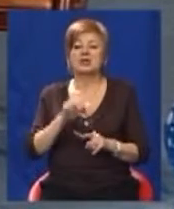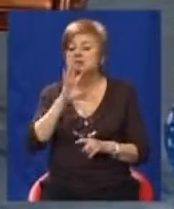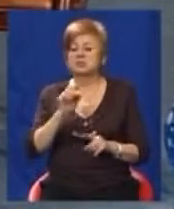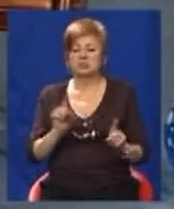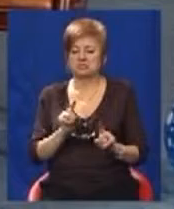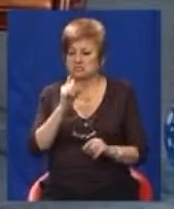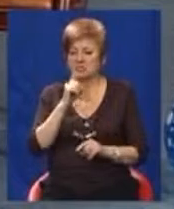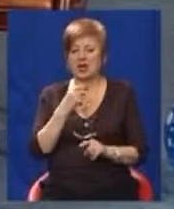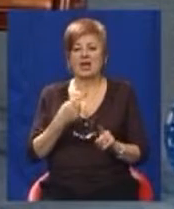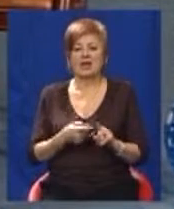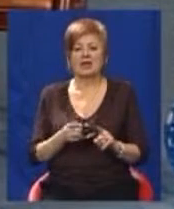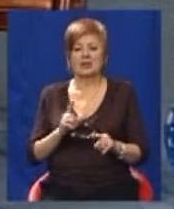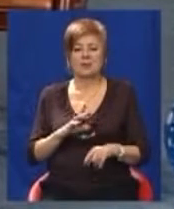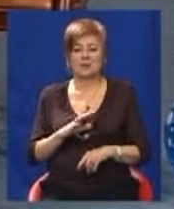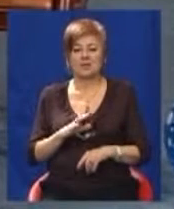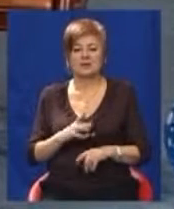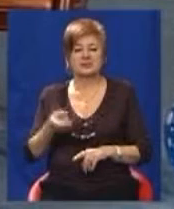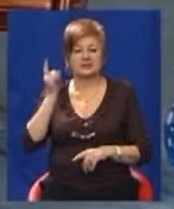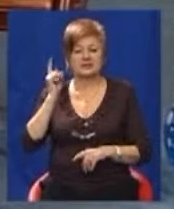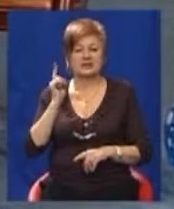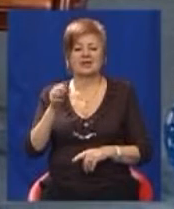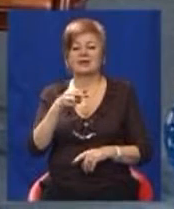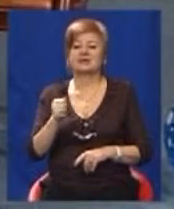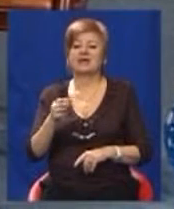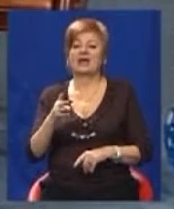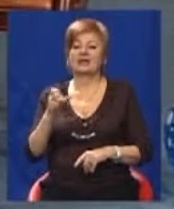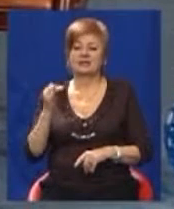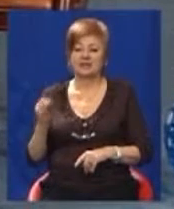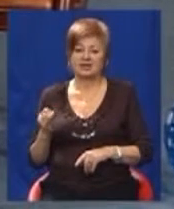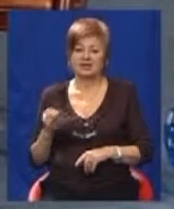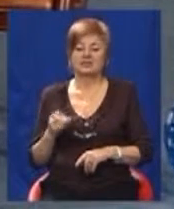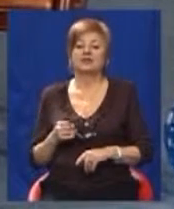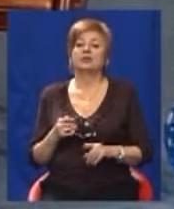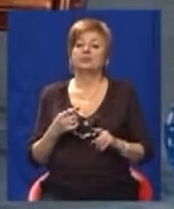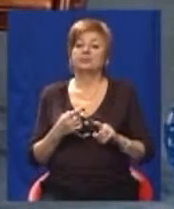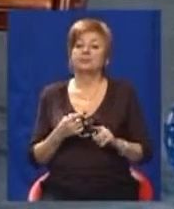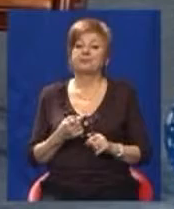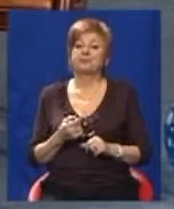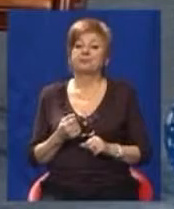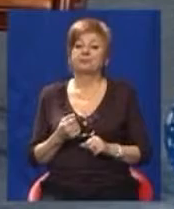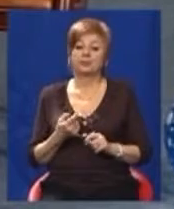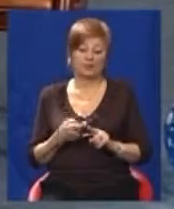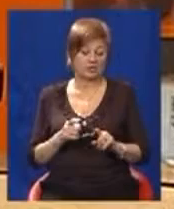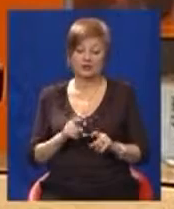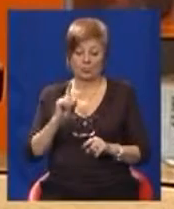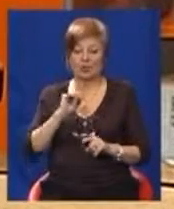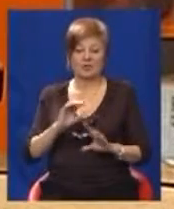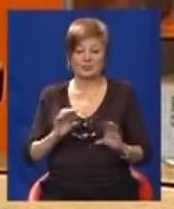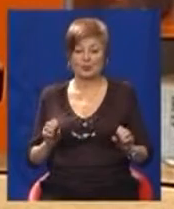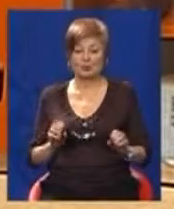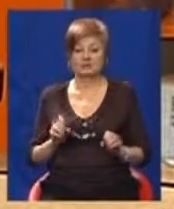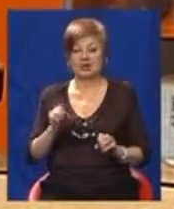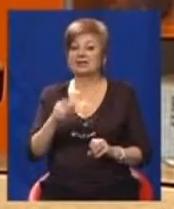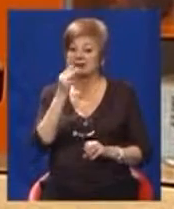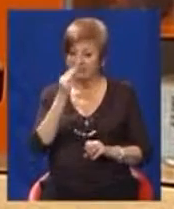за? Ця порода була виведена в Данії, откуда і отримала своє названня датський брохольмер. Ну, от як-то так. Ага, а